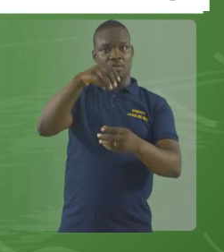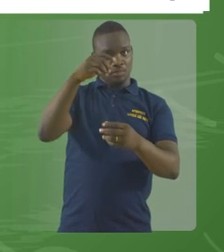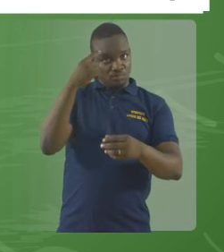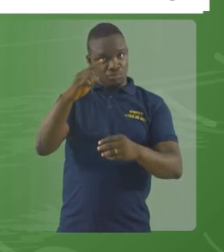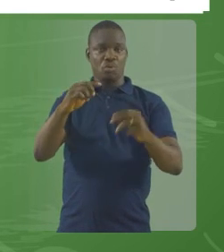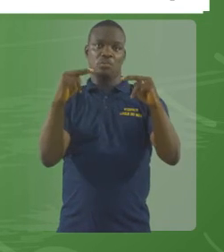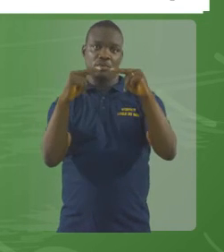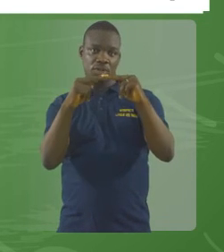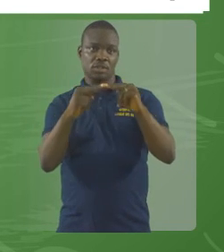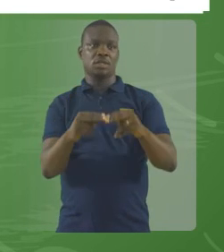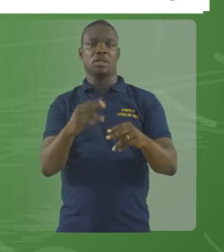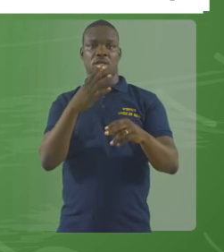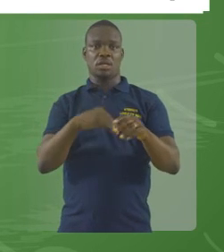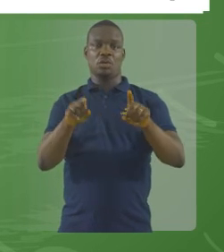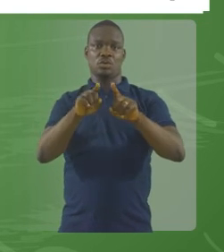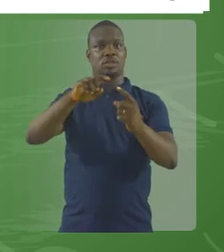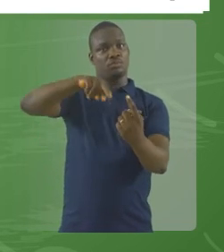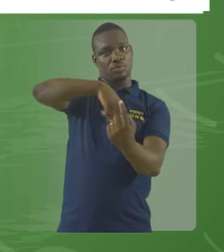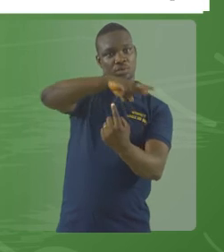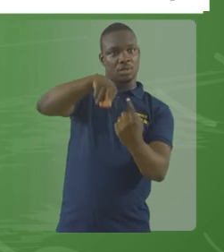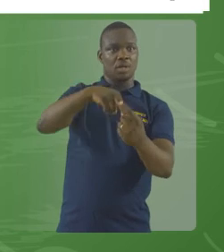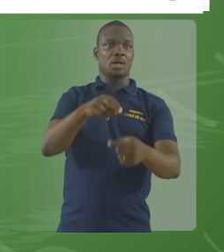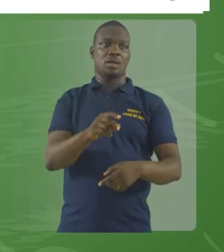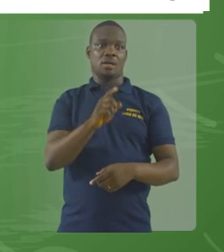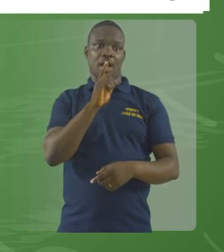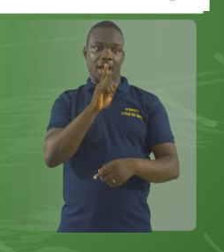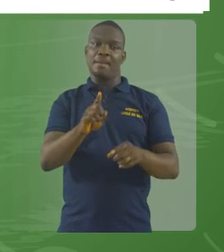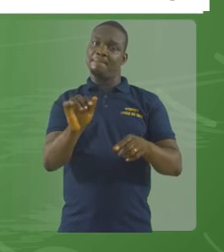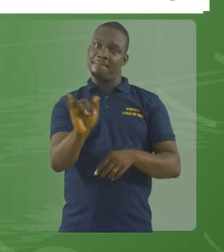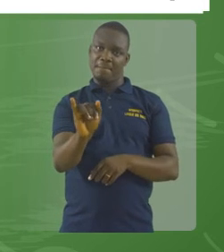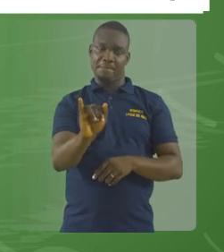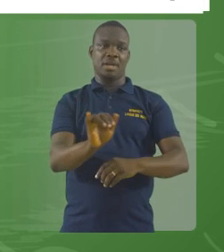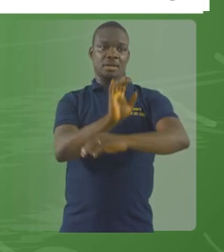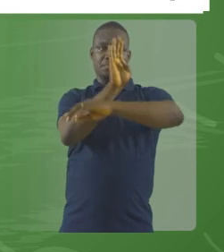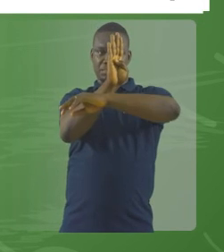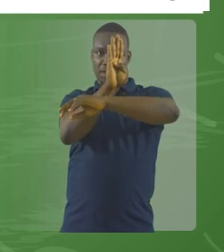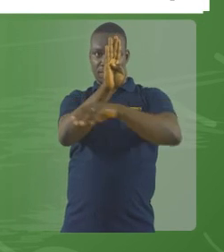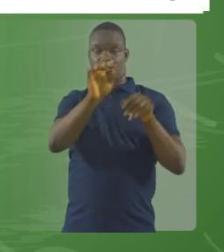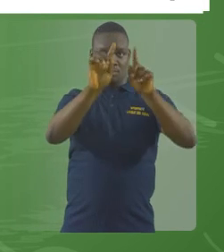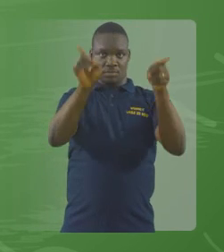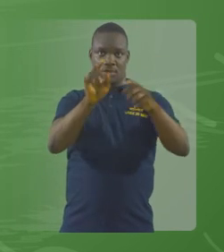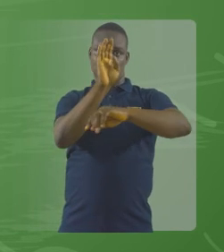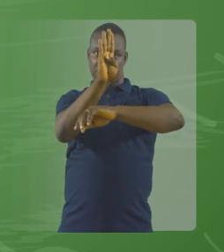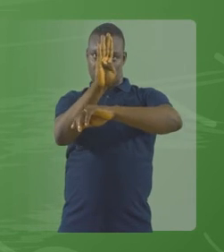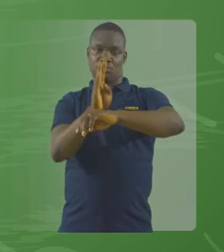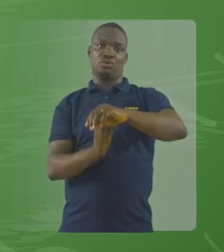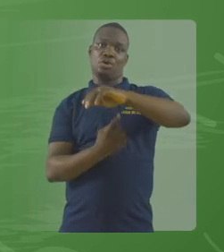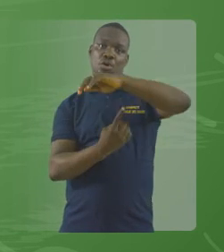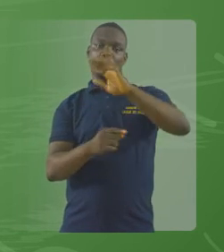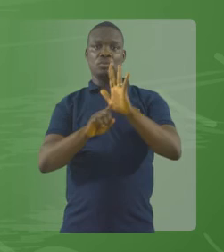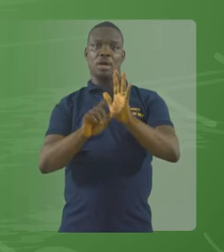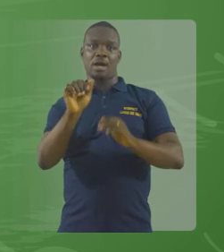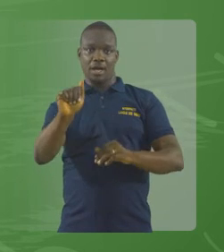l'homothétie que dans le cas de la rotation est la même. B sur 1 moins A.